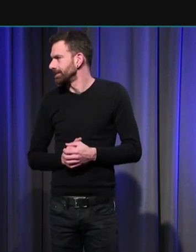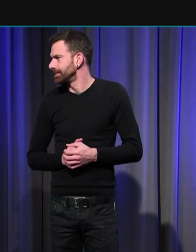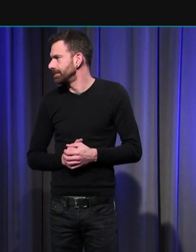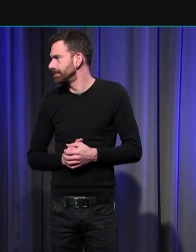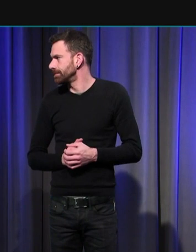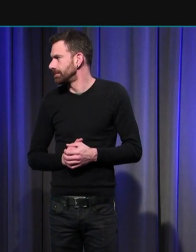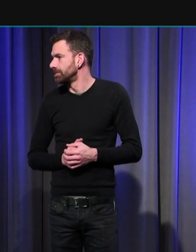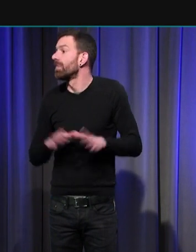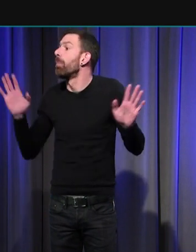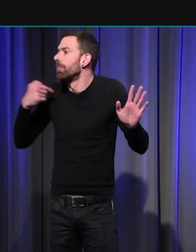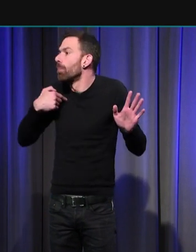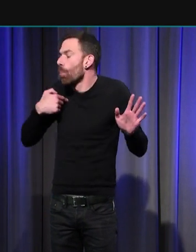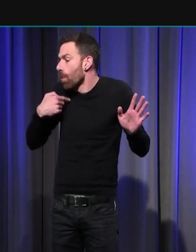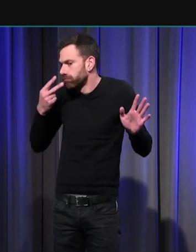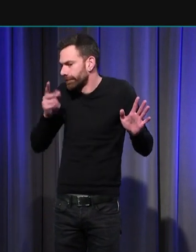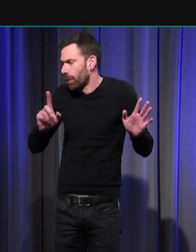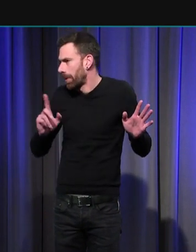parce qu'on ne les voit pas moi je ne vois pas